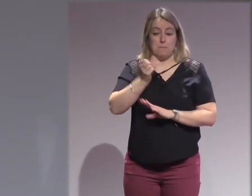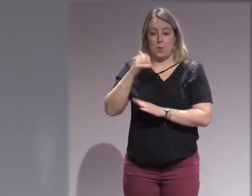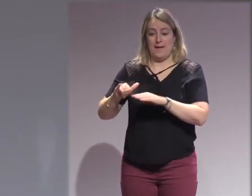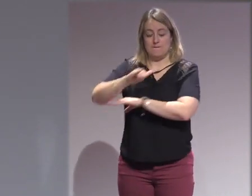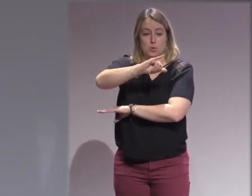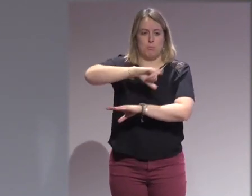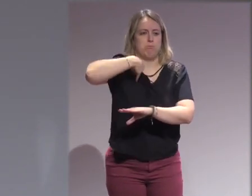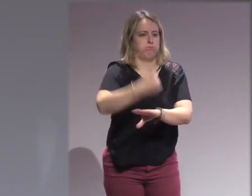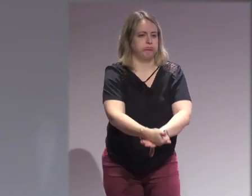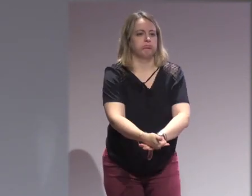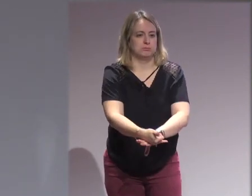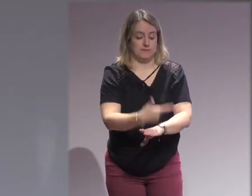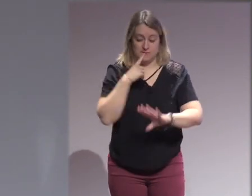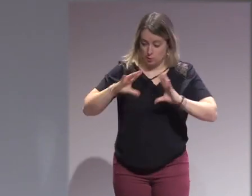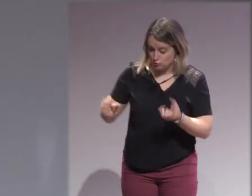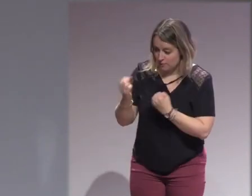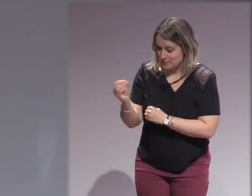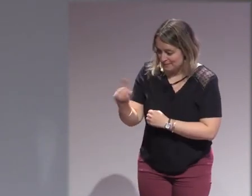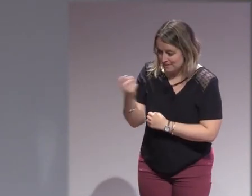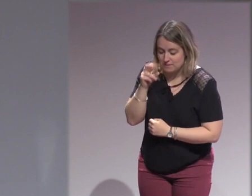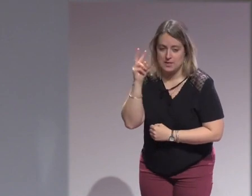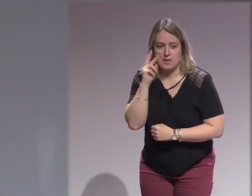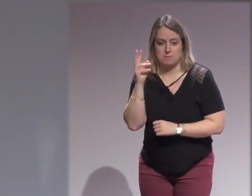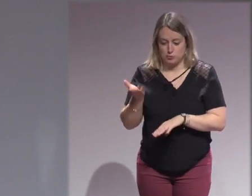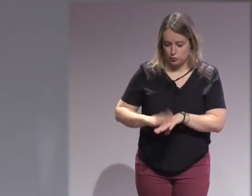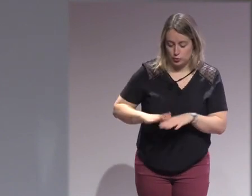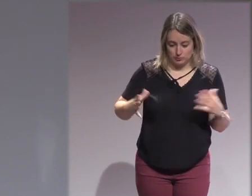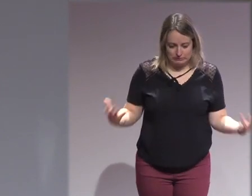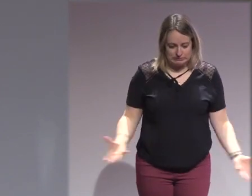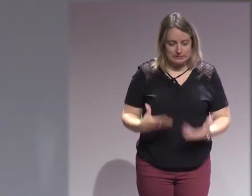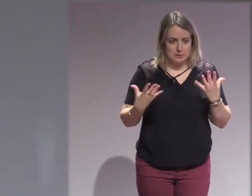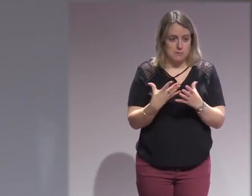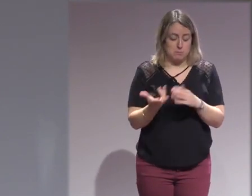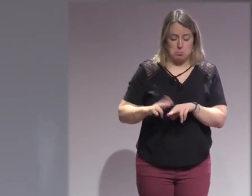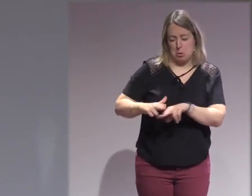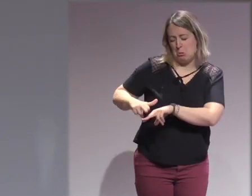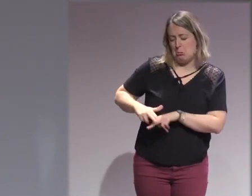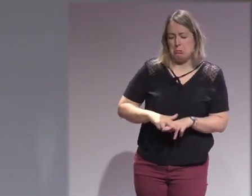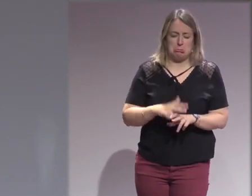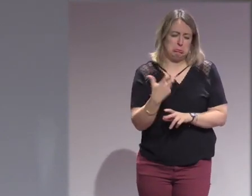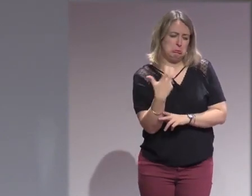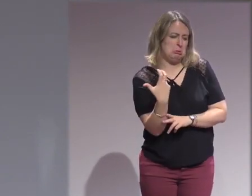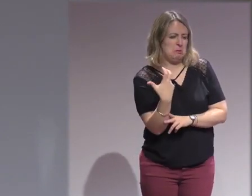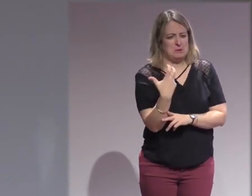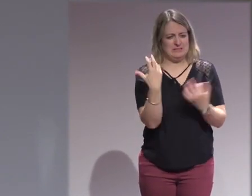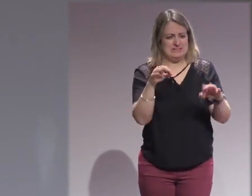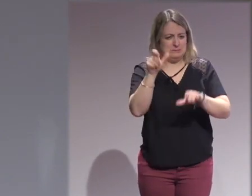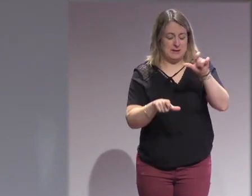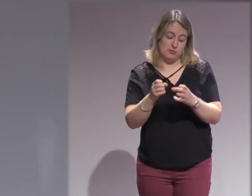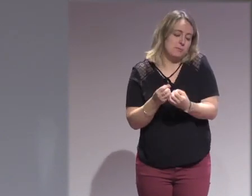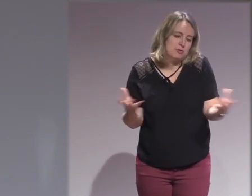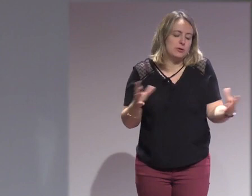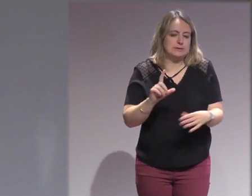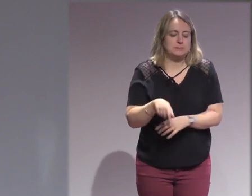de sauvetage des bébés vietnamiens se solde par la mort d'à peu près 300-310 personnes, dont majoritairement